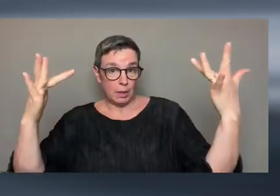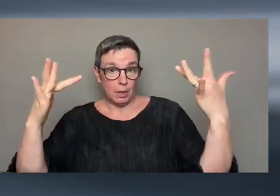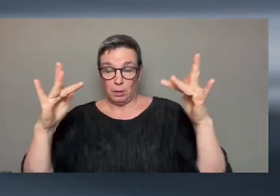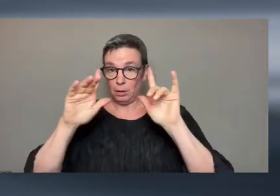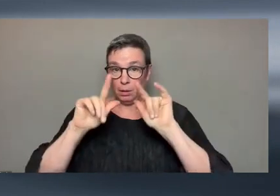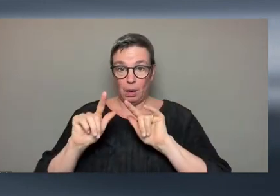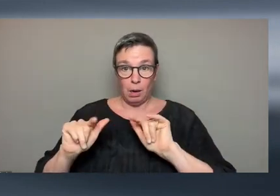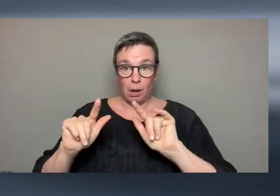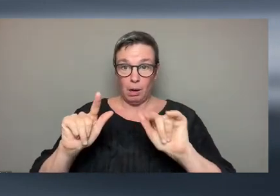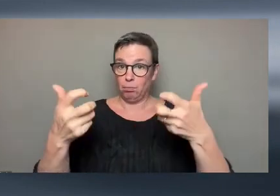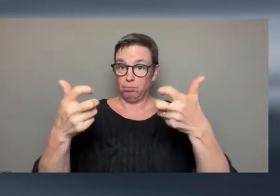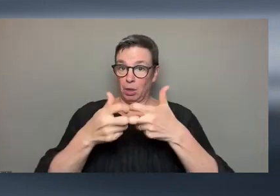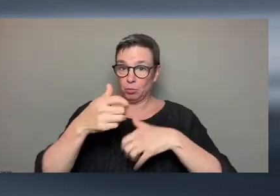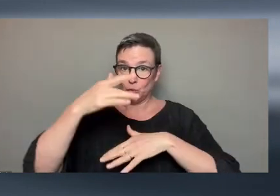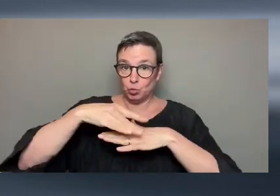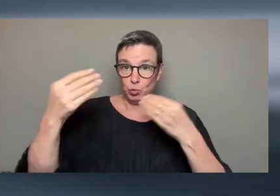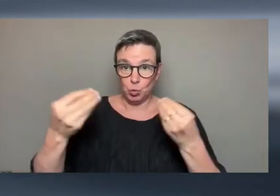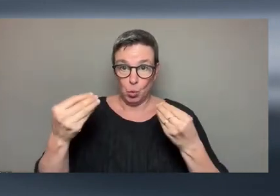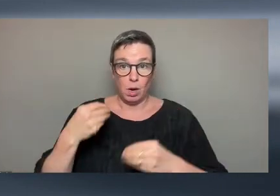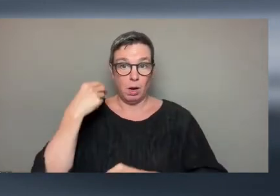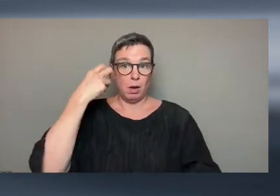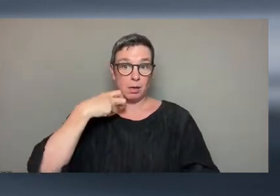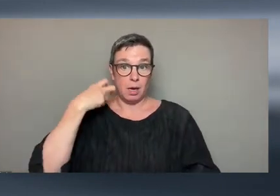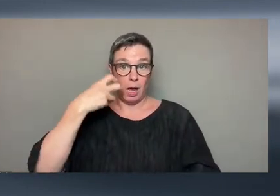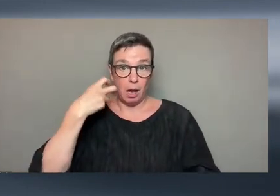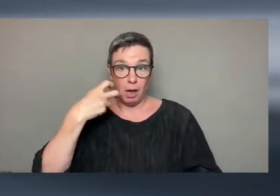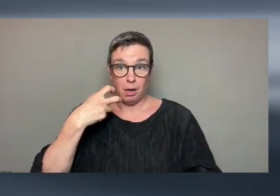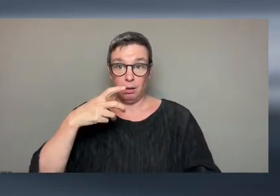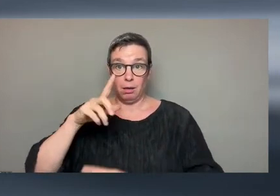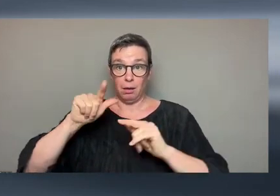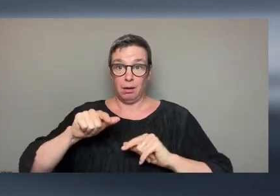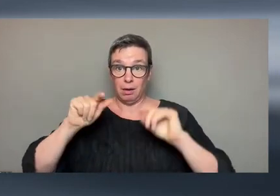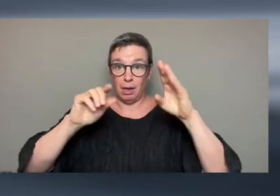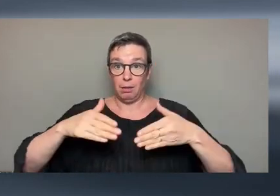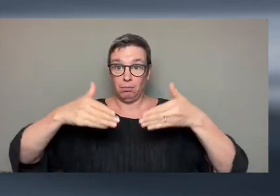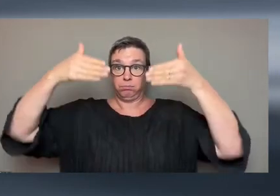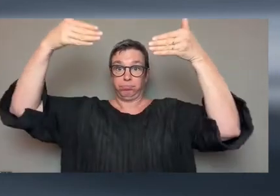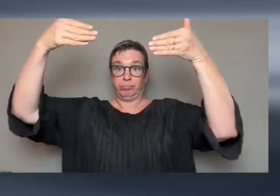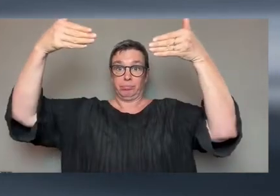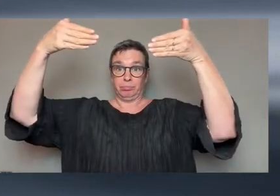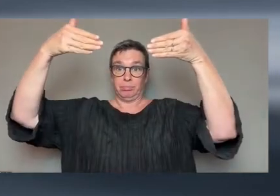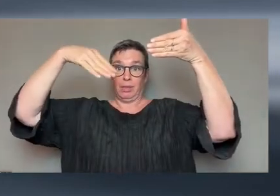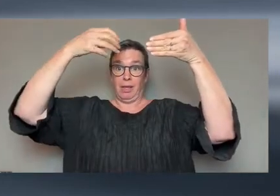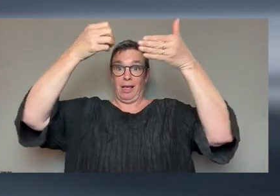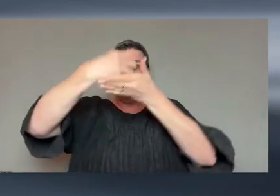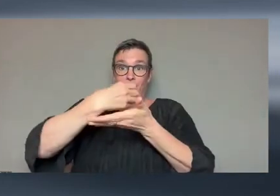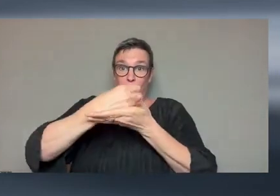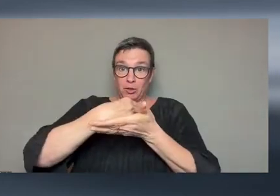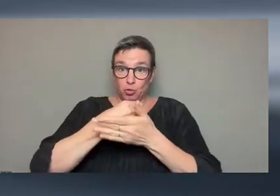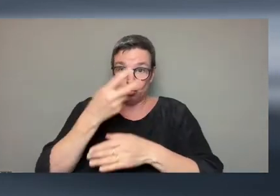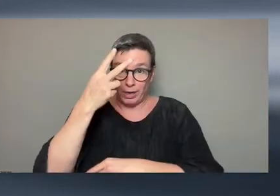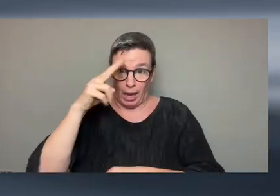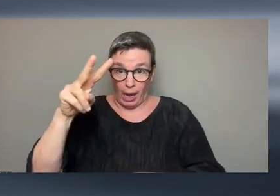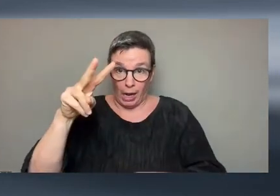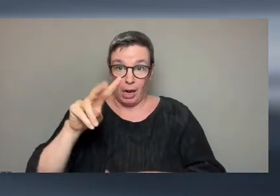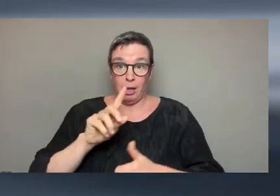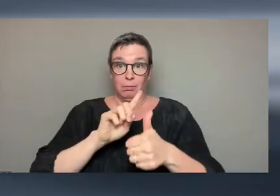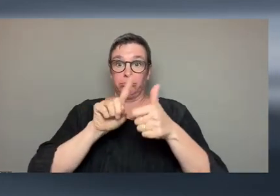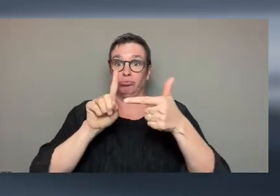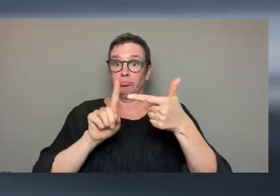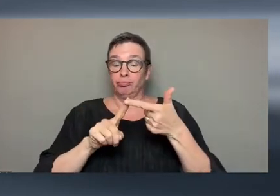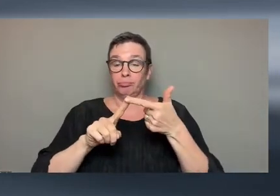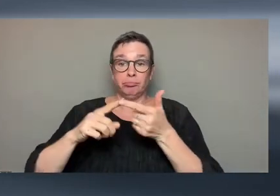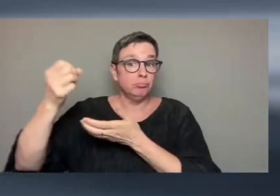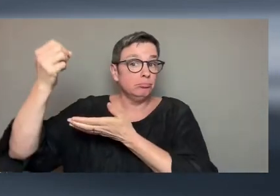la gare lorsque vous vous trouvez devant l'indicateur général, quand vous entendez nos